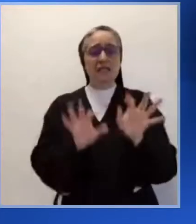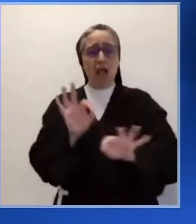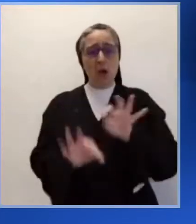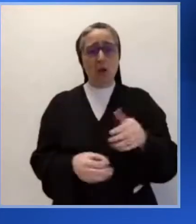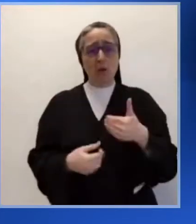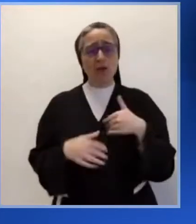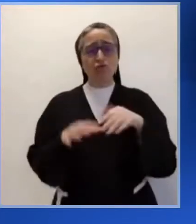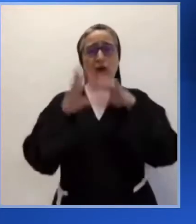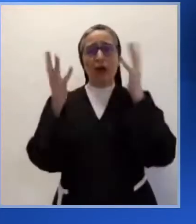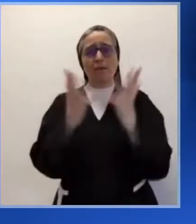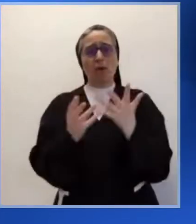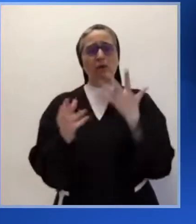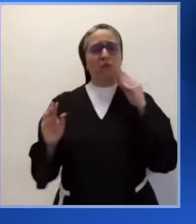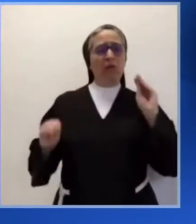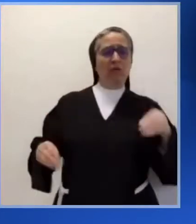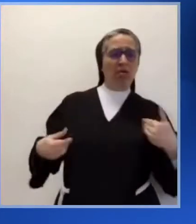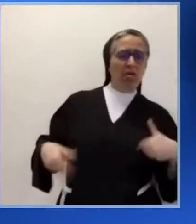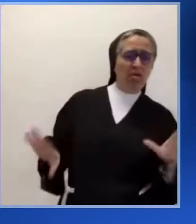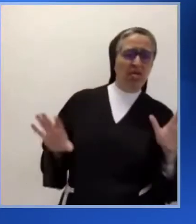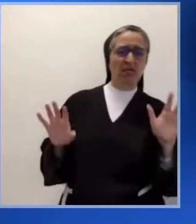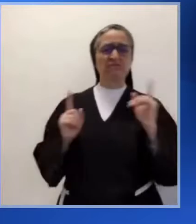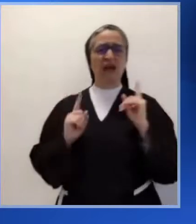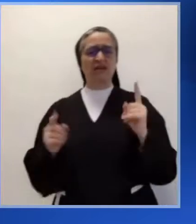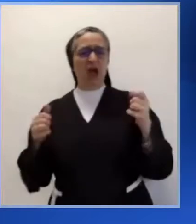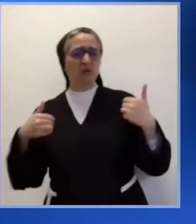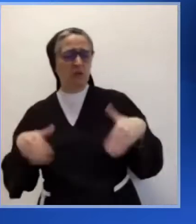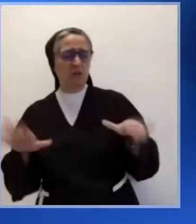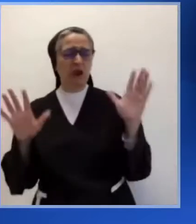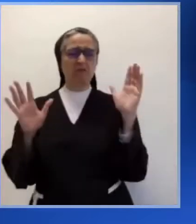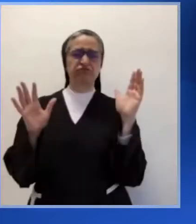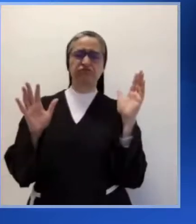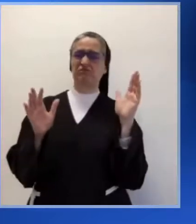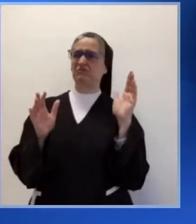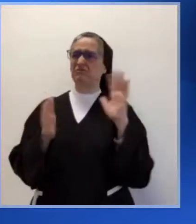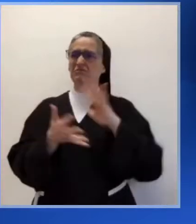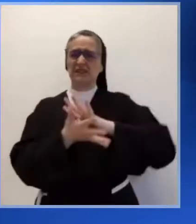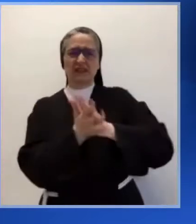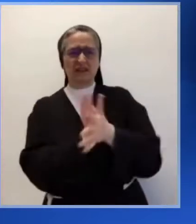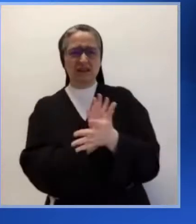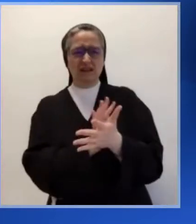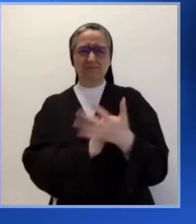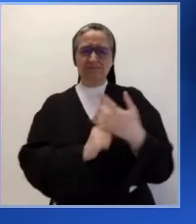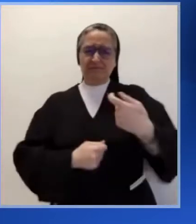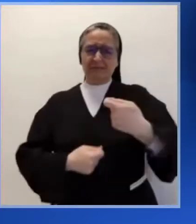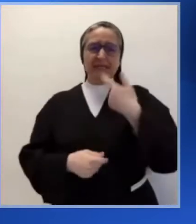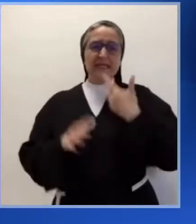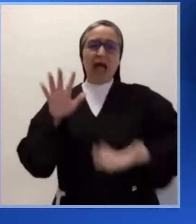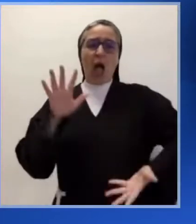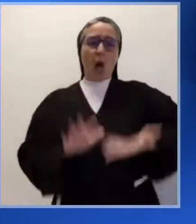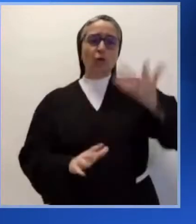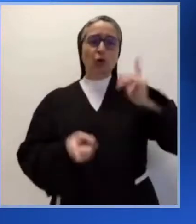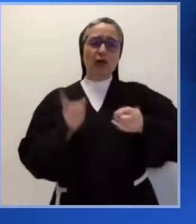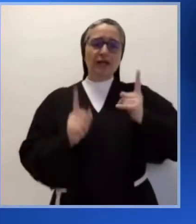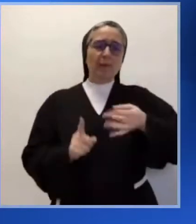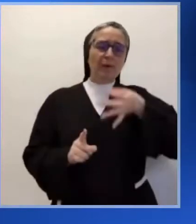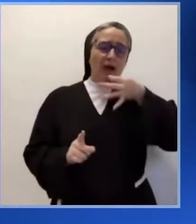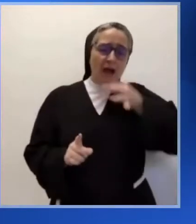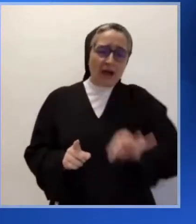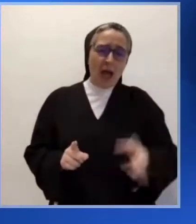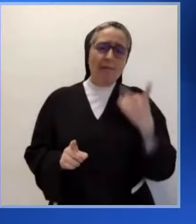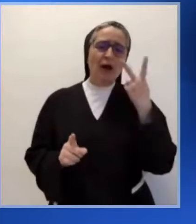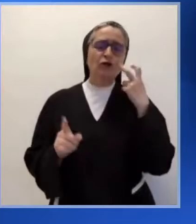per l'incuria con cui spesso la trattiamo. Esprona le autorità politiche a trovare